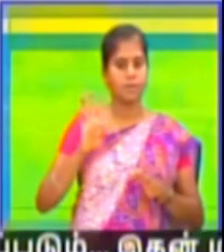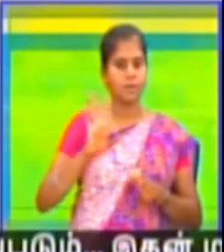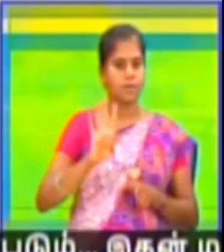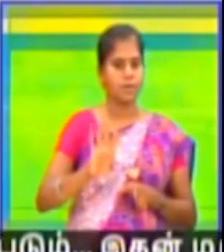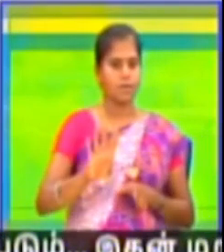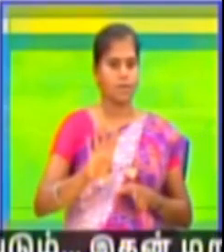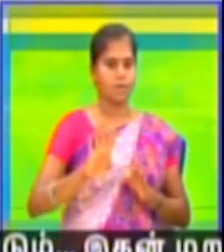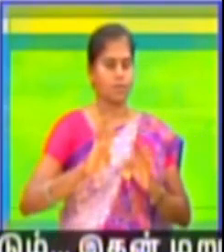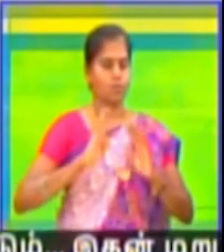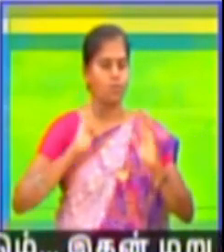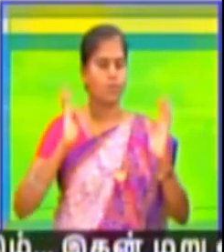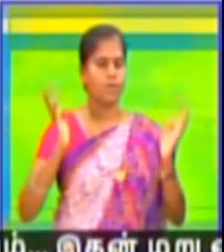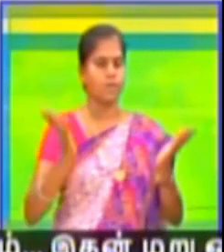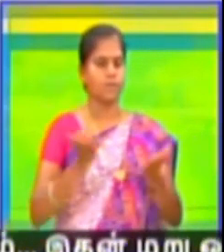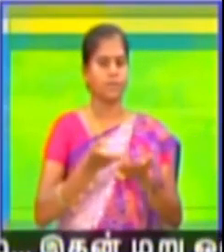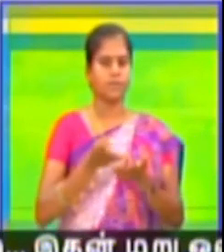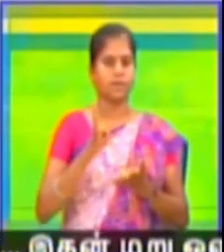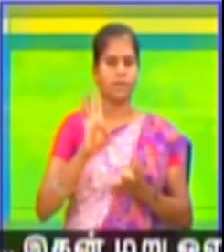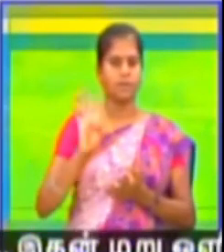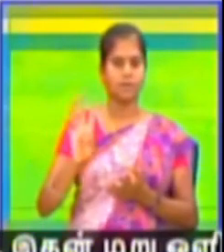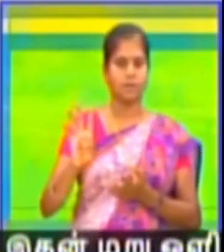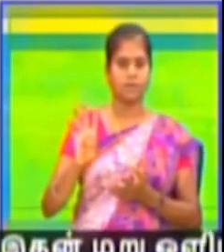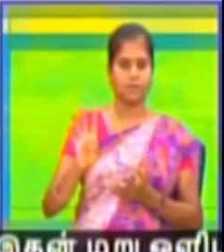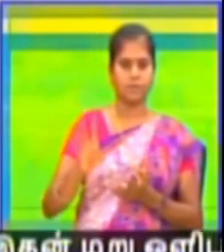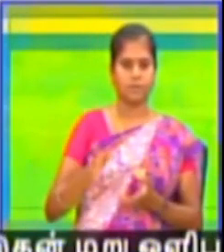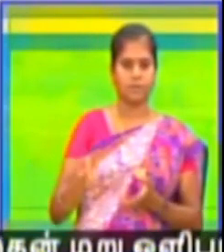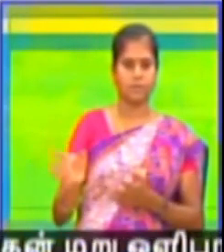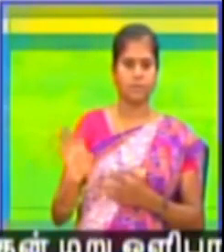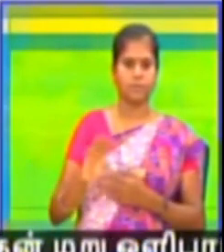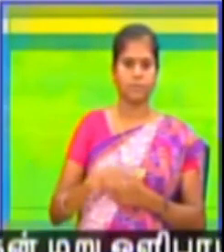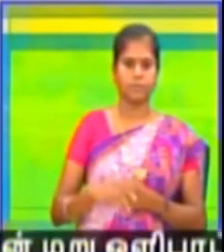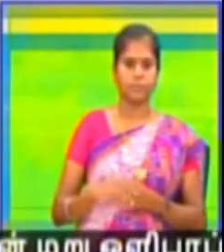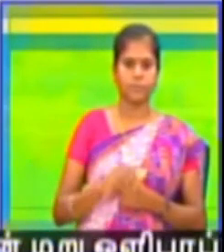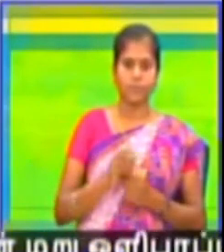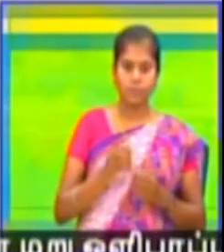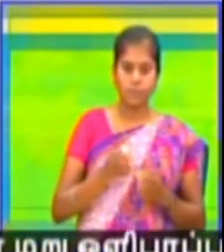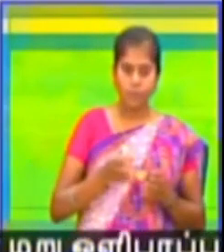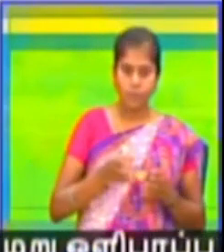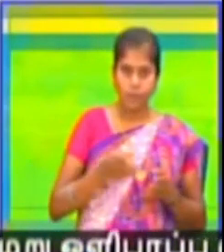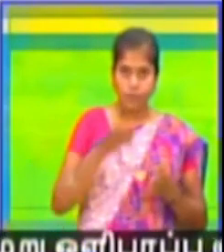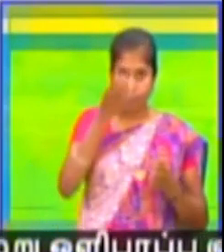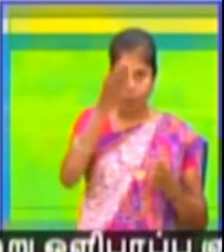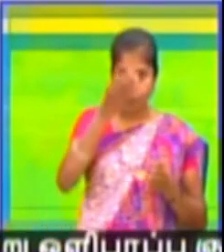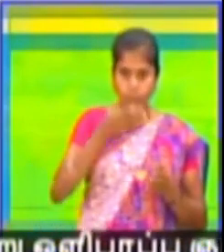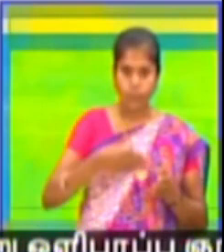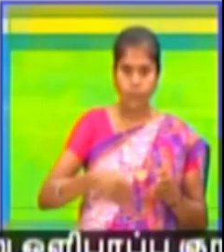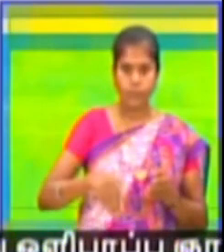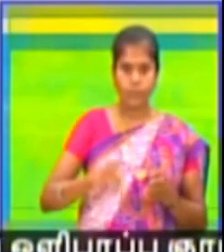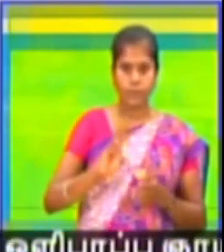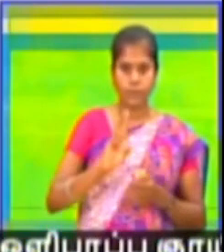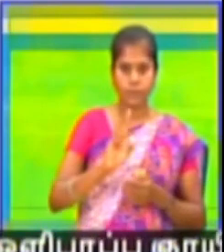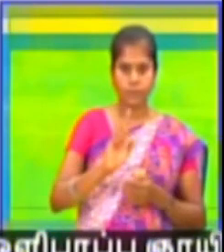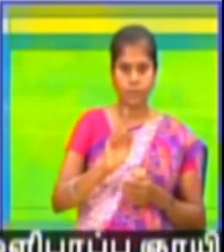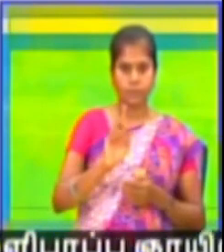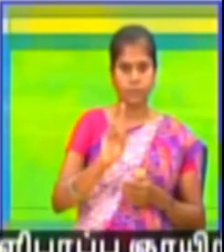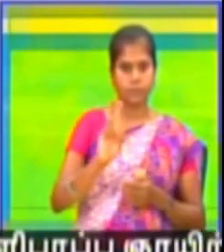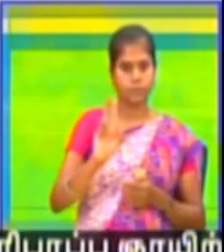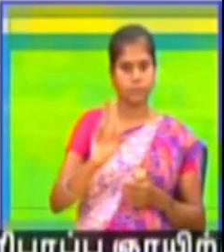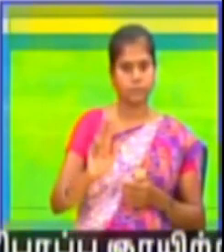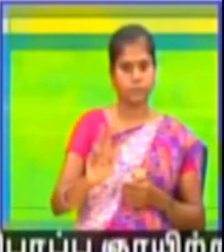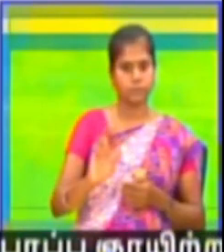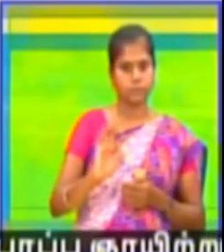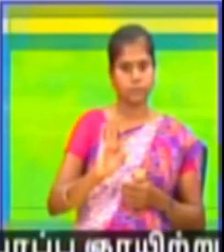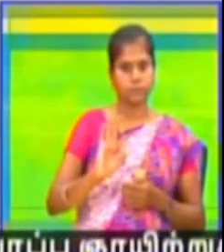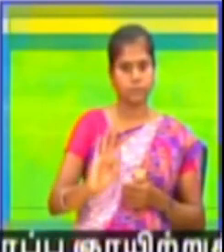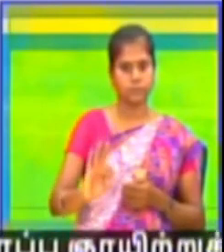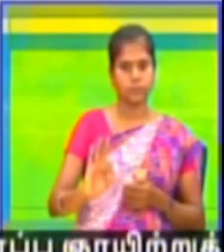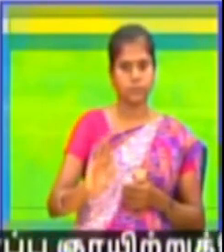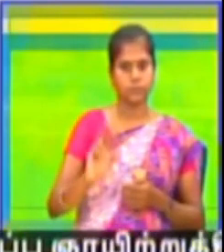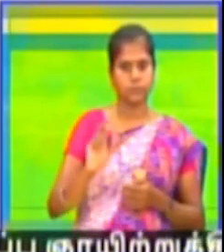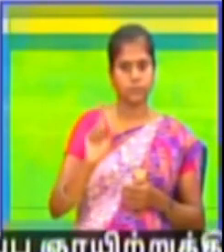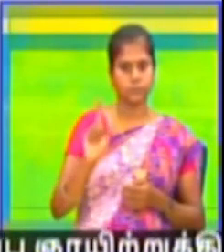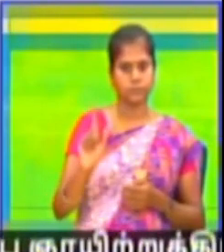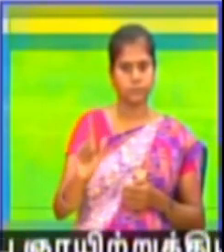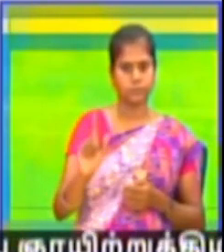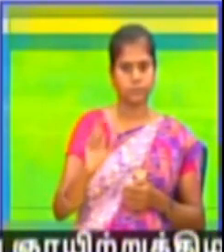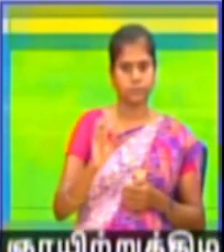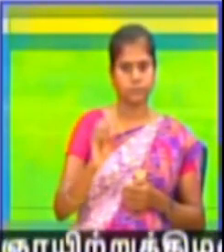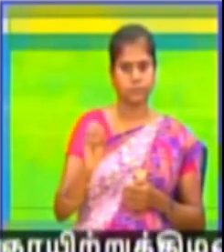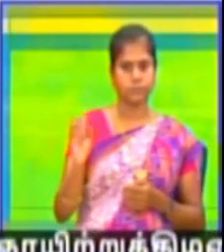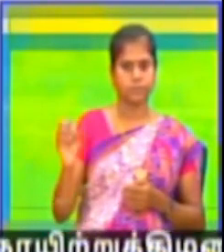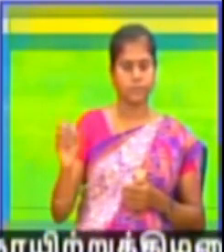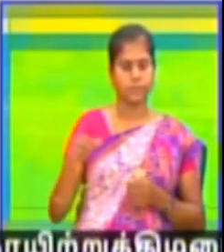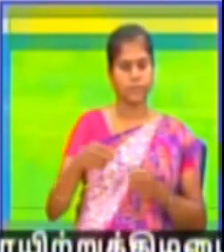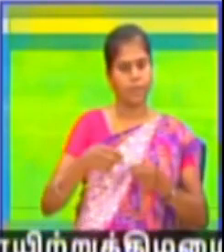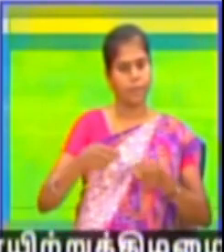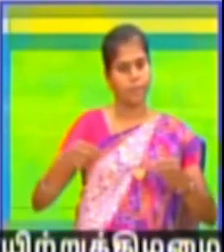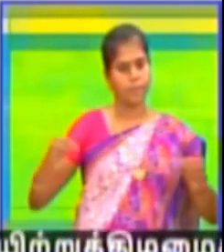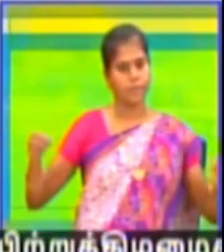உருவாகக்கூடிய இடத்திலிருந்து 3700 கிலோமீட்டருக்கு பிறகுதான் மிசிசிபி ஆறு மிசௌரி ஆறோட இணையுது. இந்த